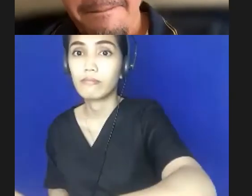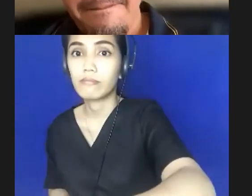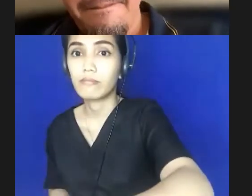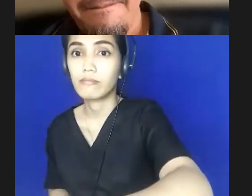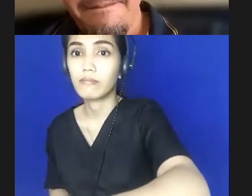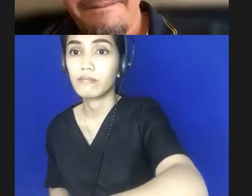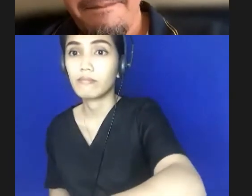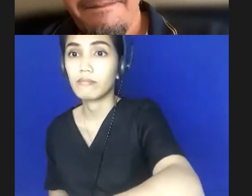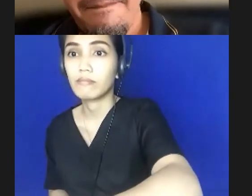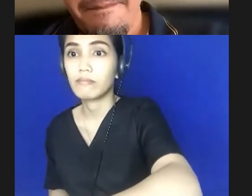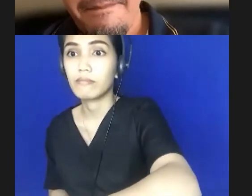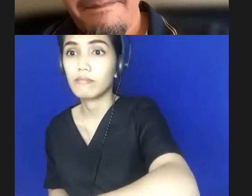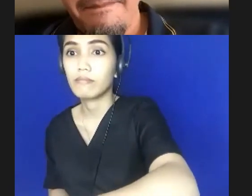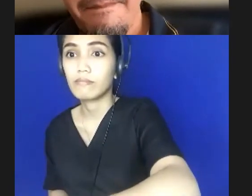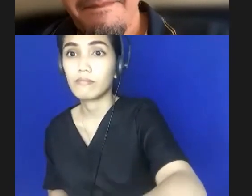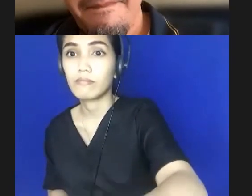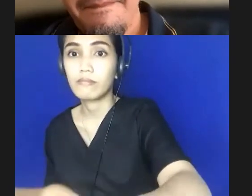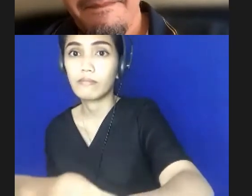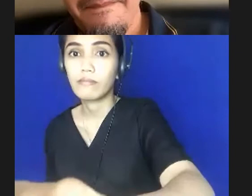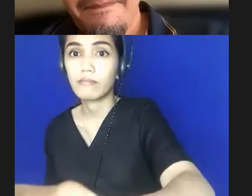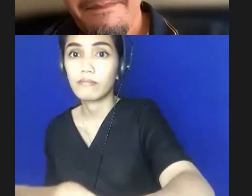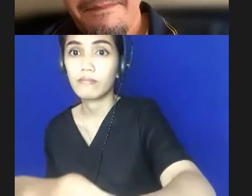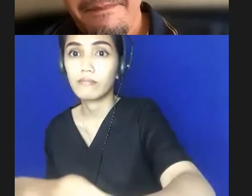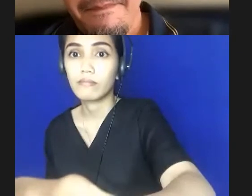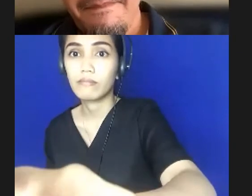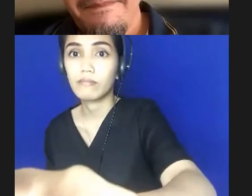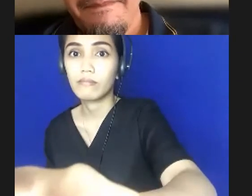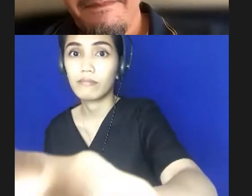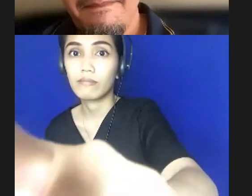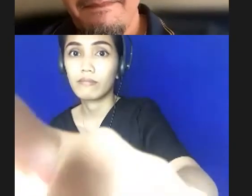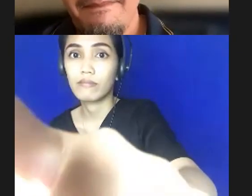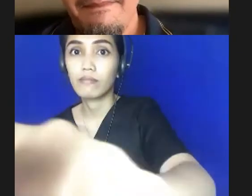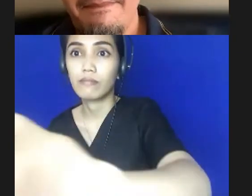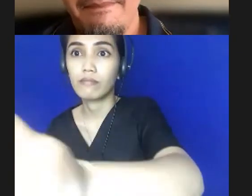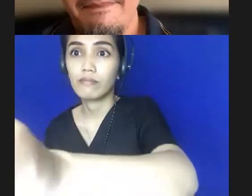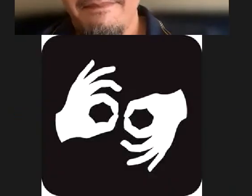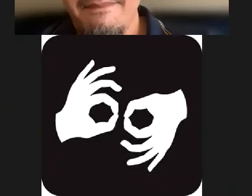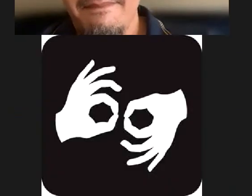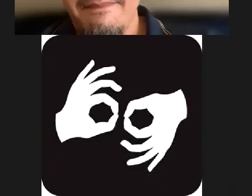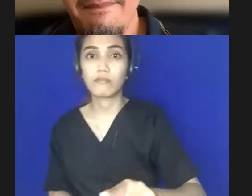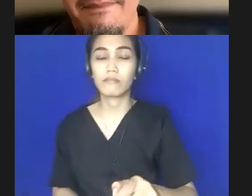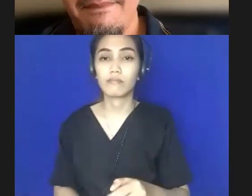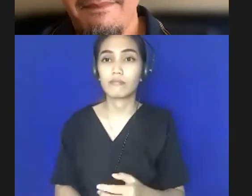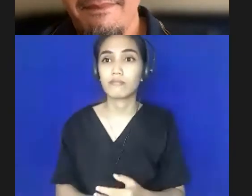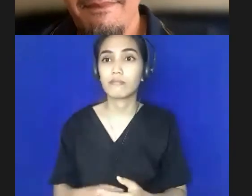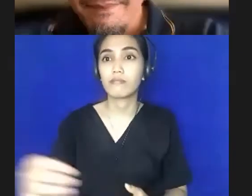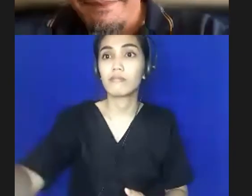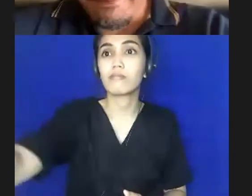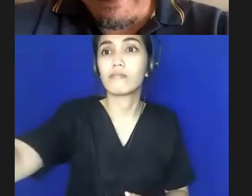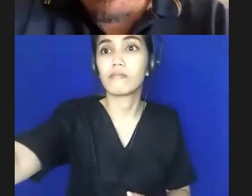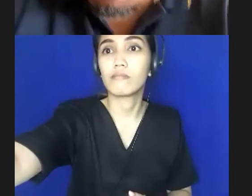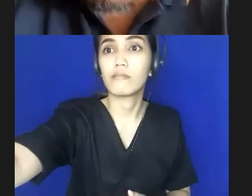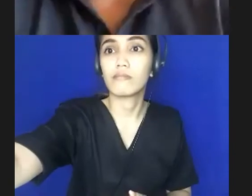banyak yang work from home, bagaimana dampaknya ayah berada di dalam rumah lebih lama? Ini bisa meningkatkan dukungan kepada ibu yang